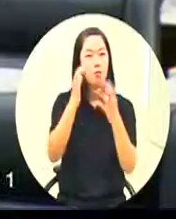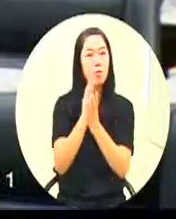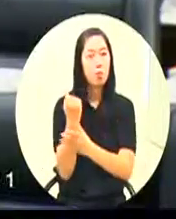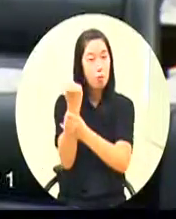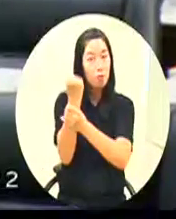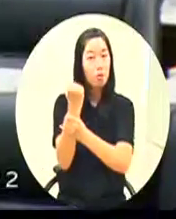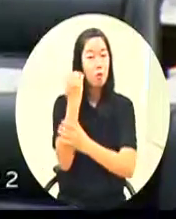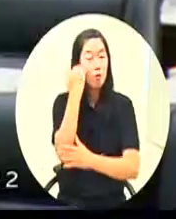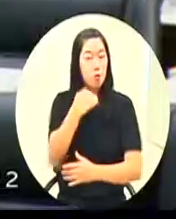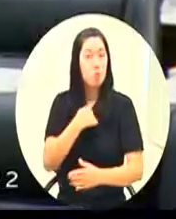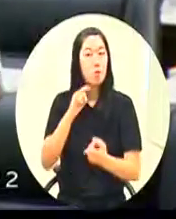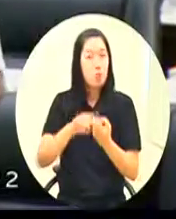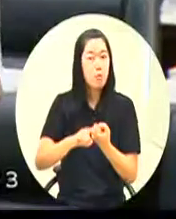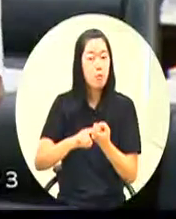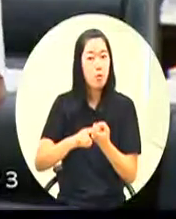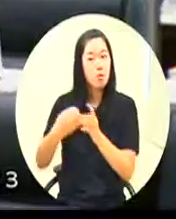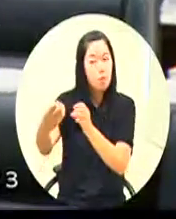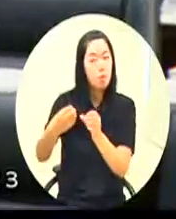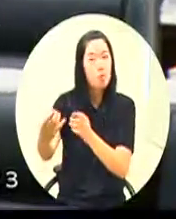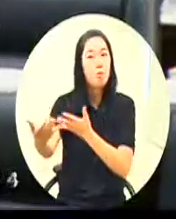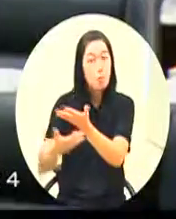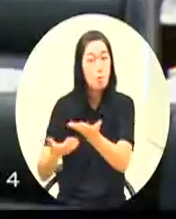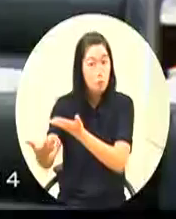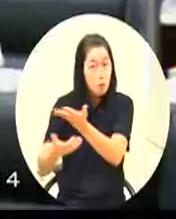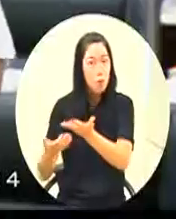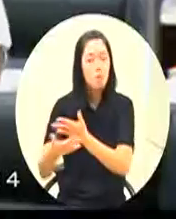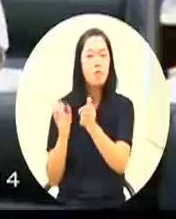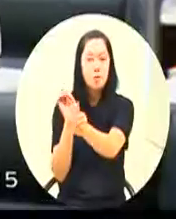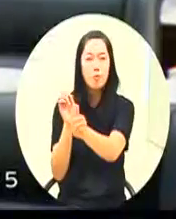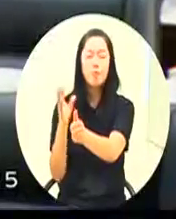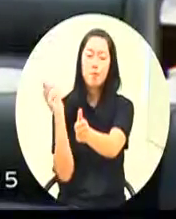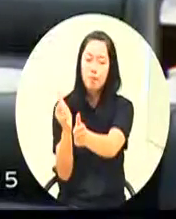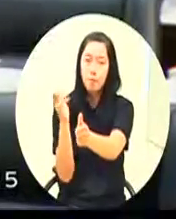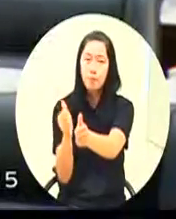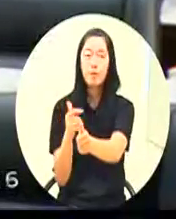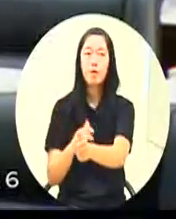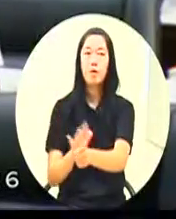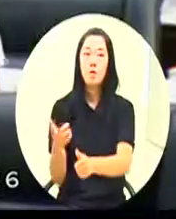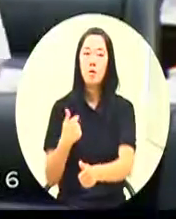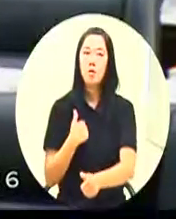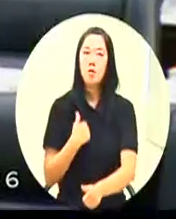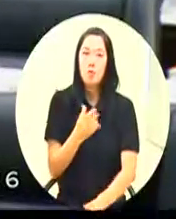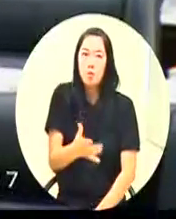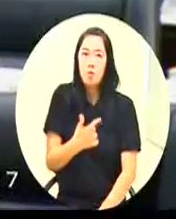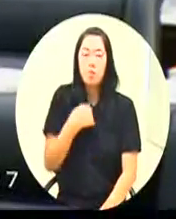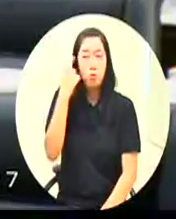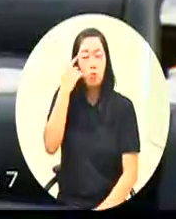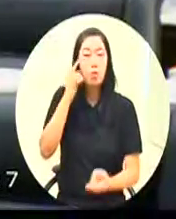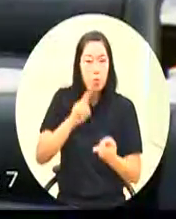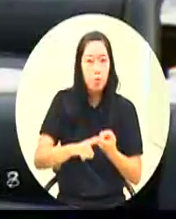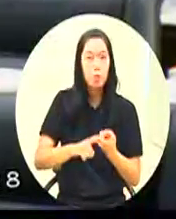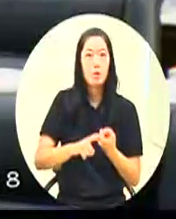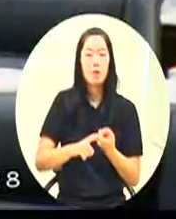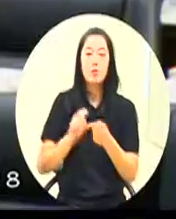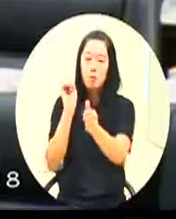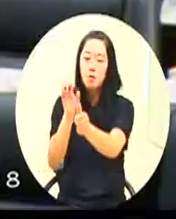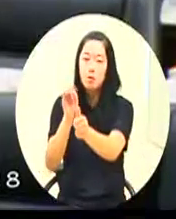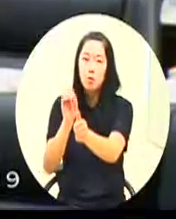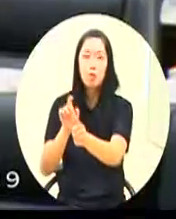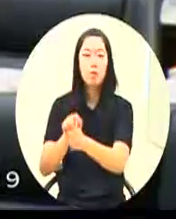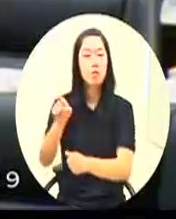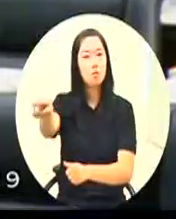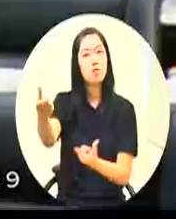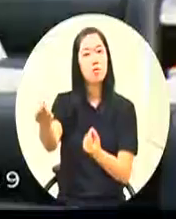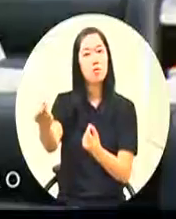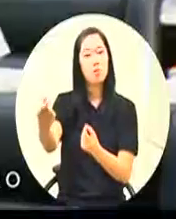对的，我们应该跟他多做沟通嘛，你给讲几遍啊，啊为什么我感觉对应该这么做，人家为什么觉得他也是